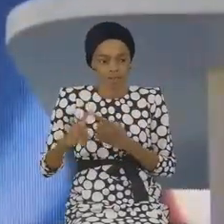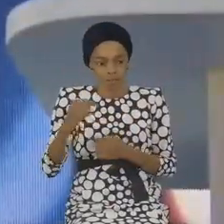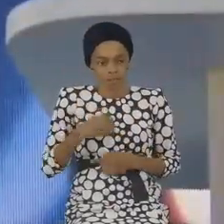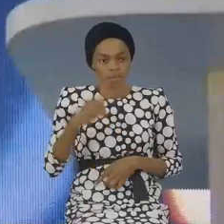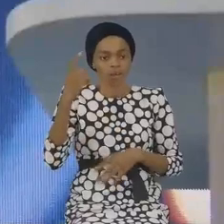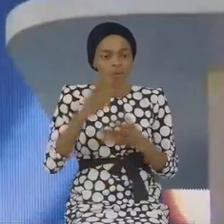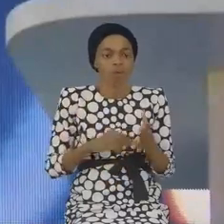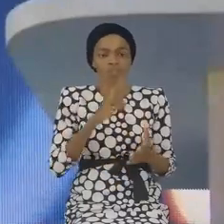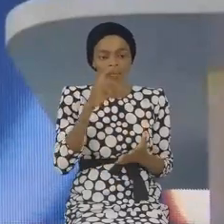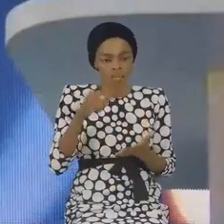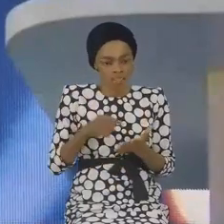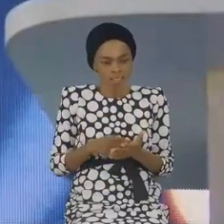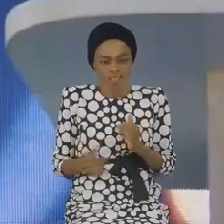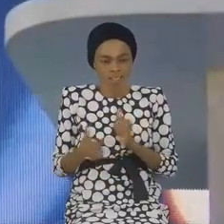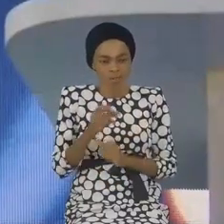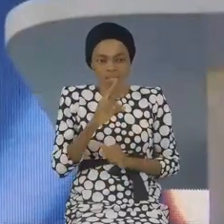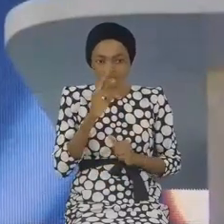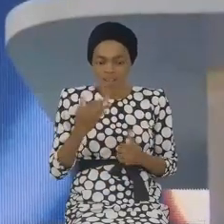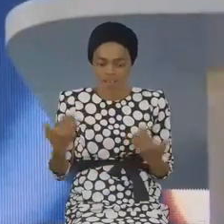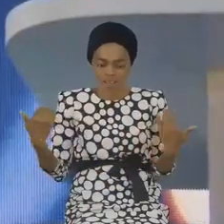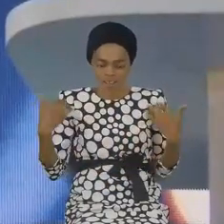et d'où sont-ils venus?